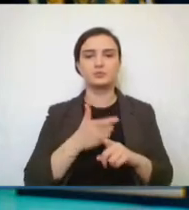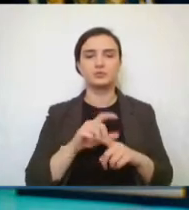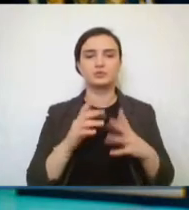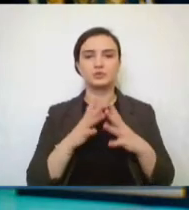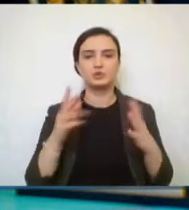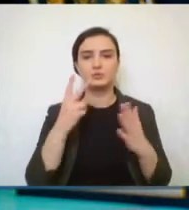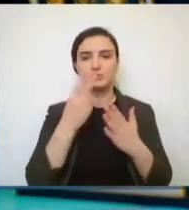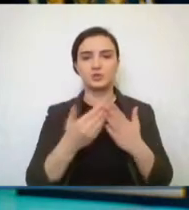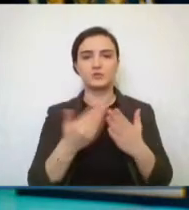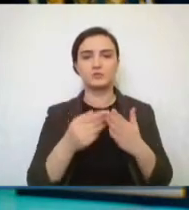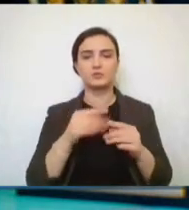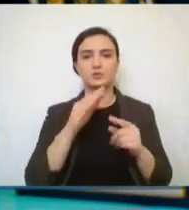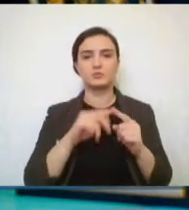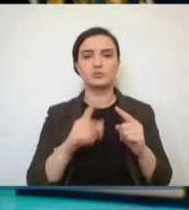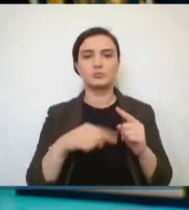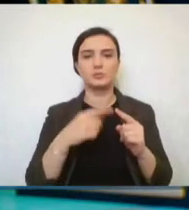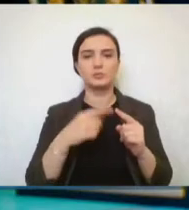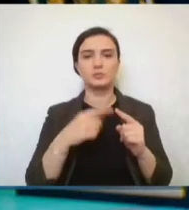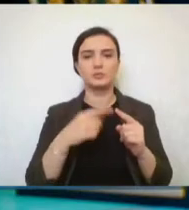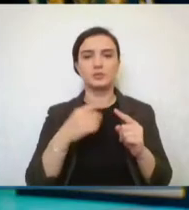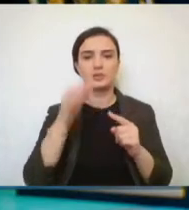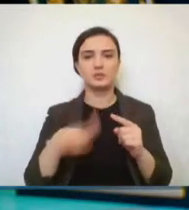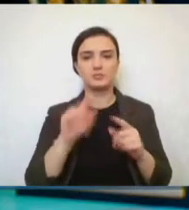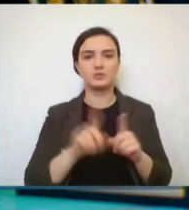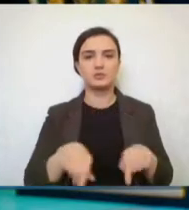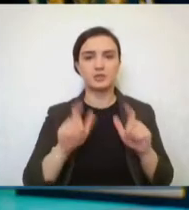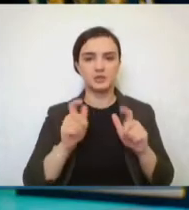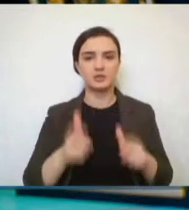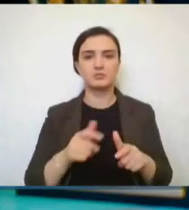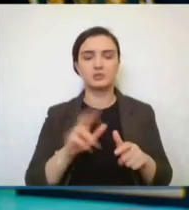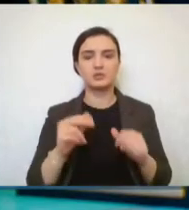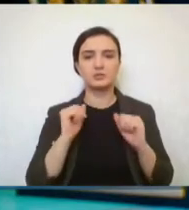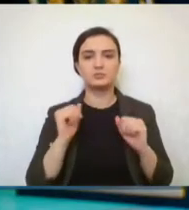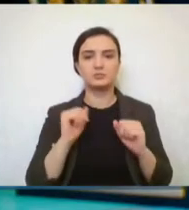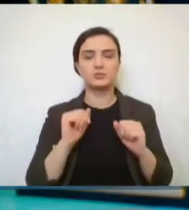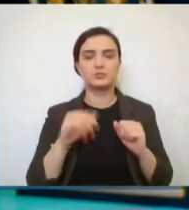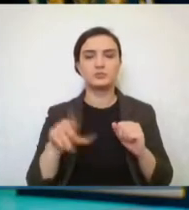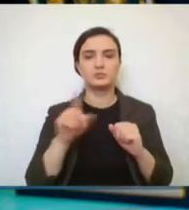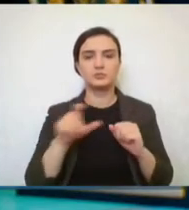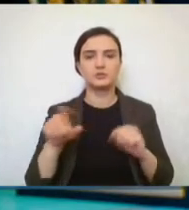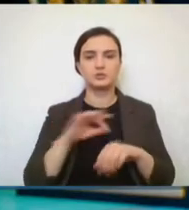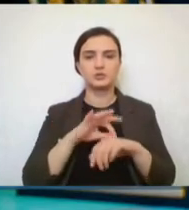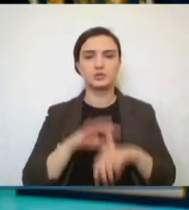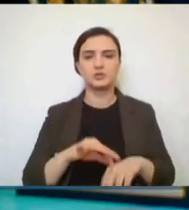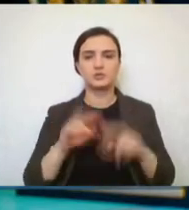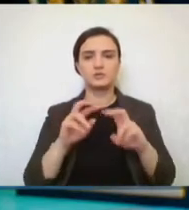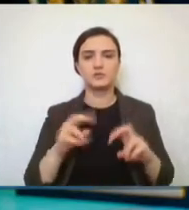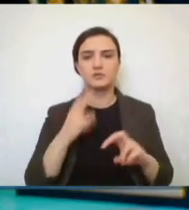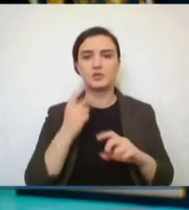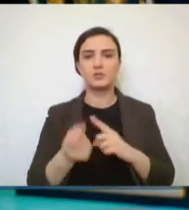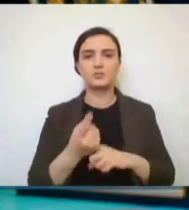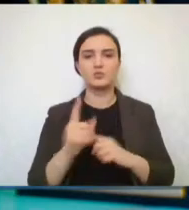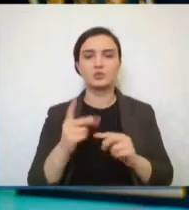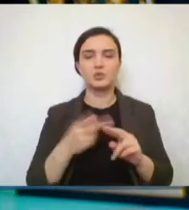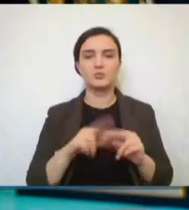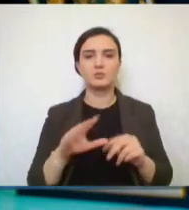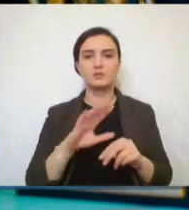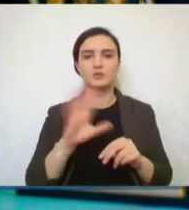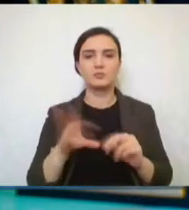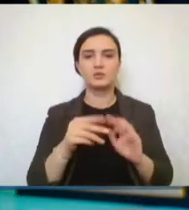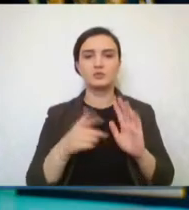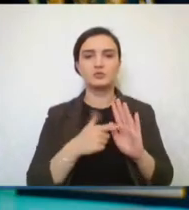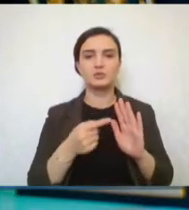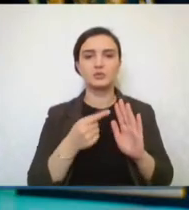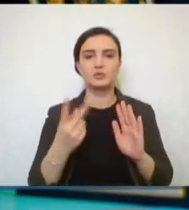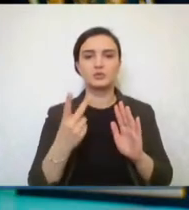შემდგომში გერმანელებიც დაეთანხმნენ და მაგალითად სპორტსმენებზე ჩაატარეს რამდენიმე კვლევა და აღმოჩნდა, რომ ეს მაჩვენებელი 7-დან 25-მდე და